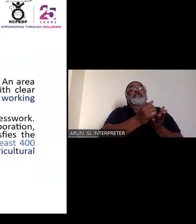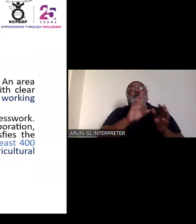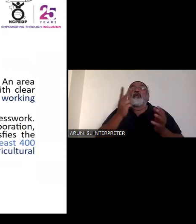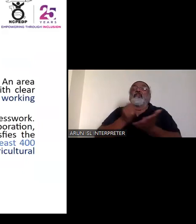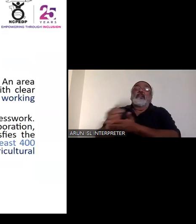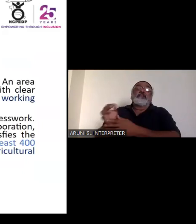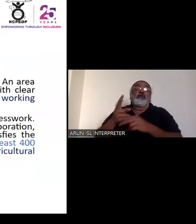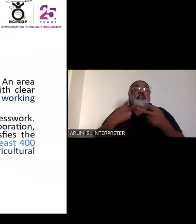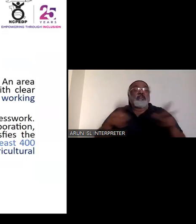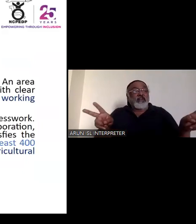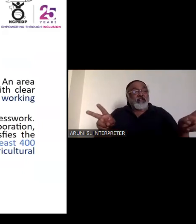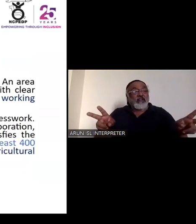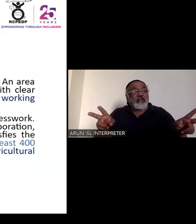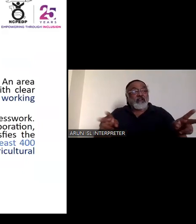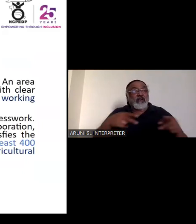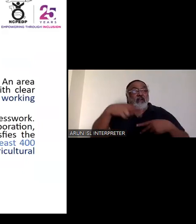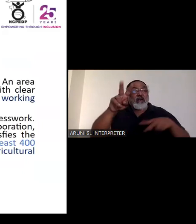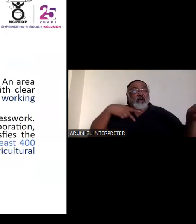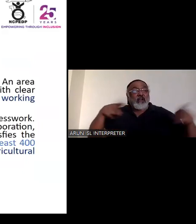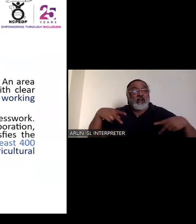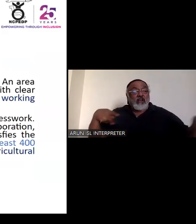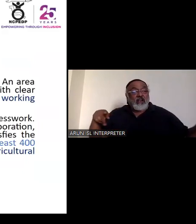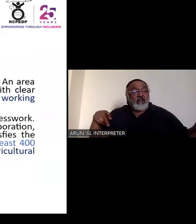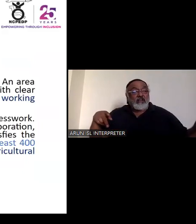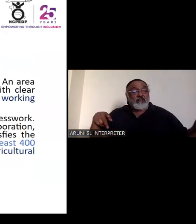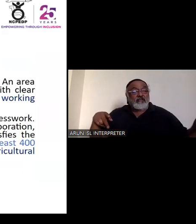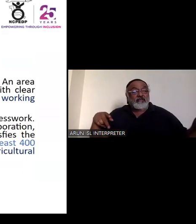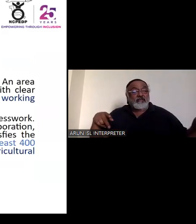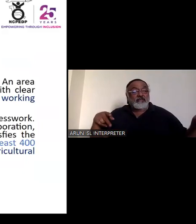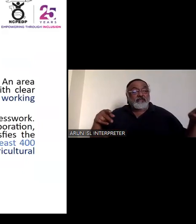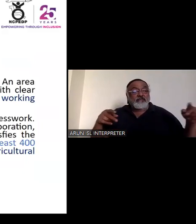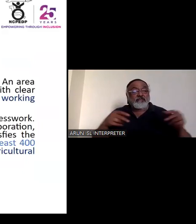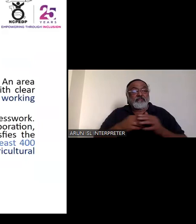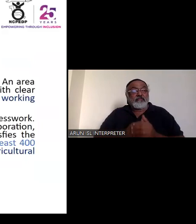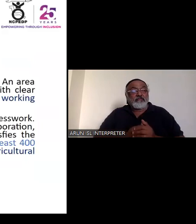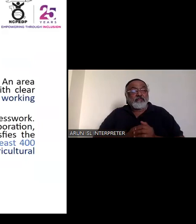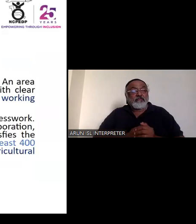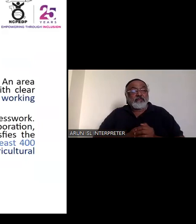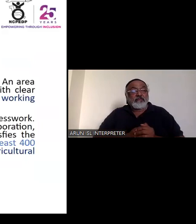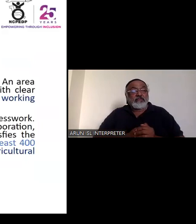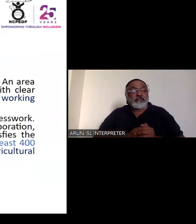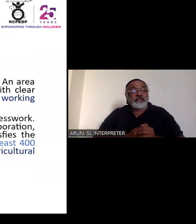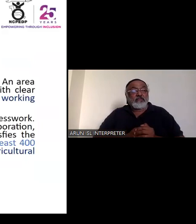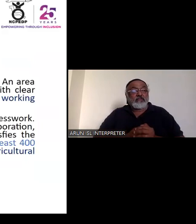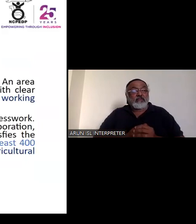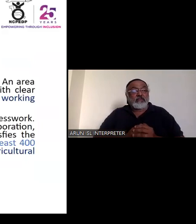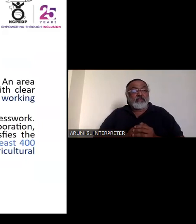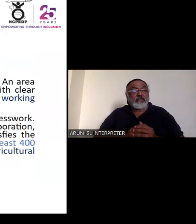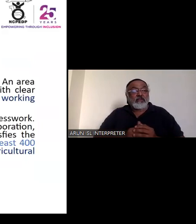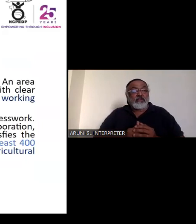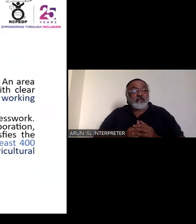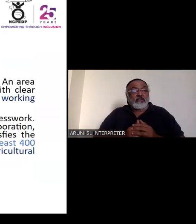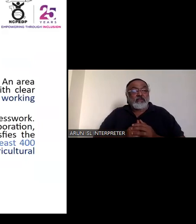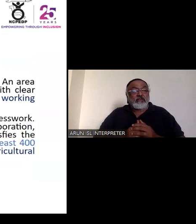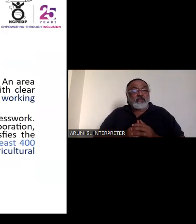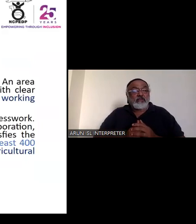rural. इसी तरह से अगर आप private companies की परिभाषा को देखें तो वहां पे अलग अलग परिभाषाएं आपके सामने